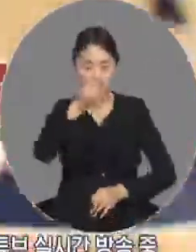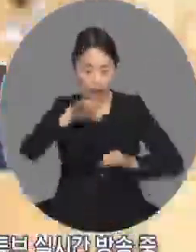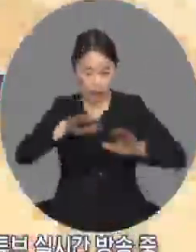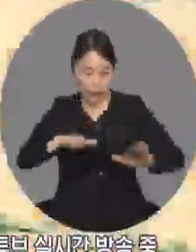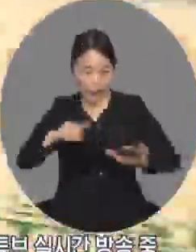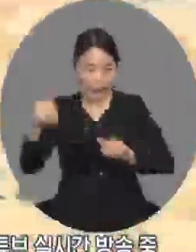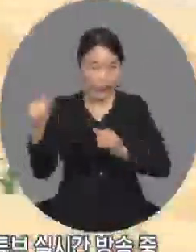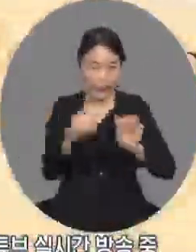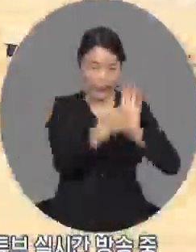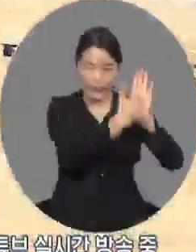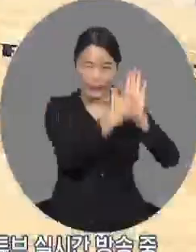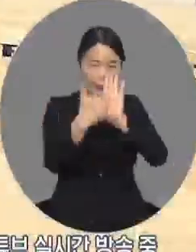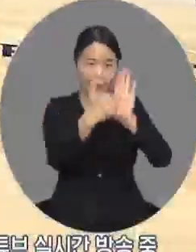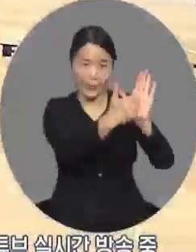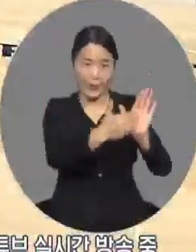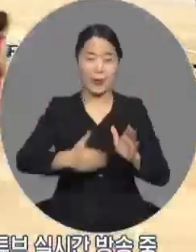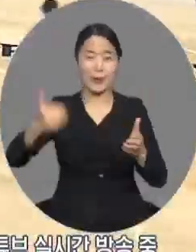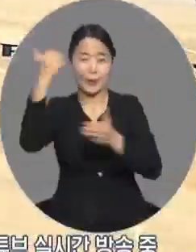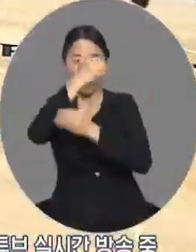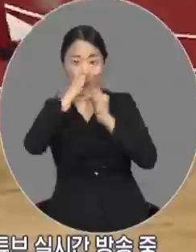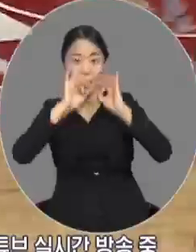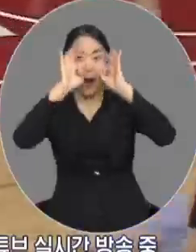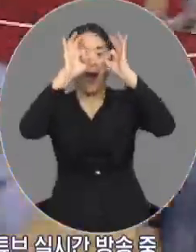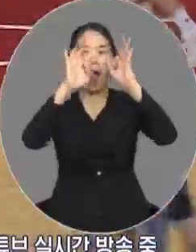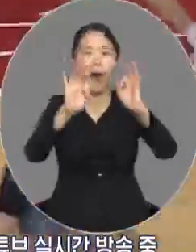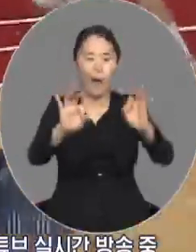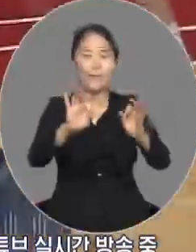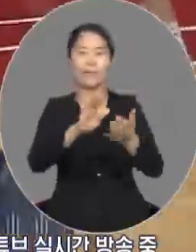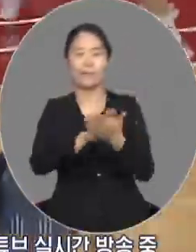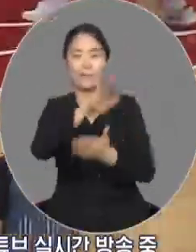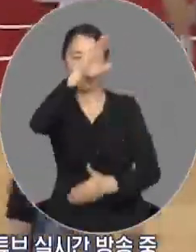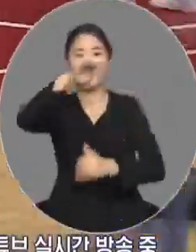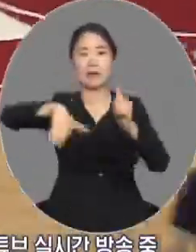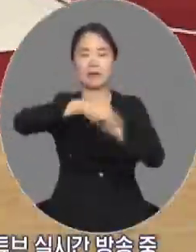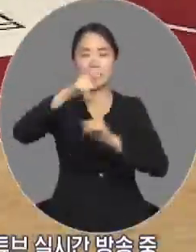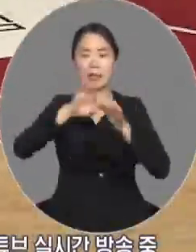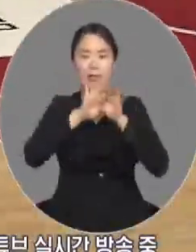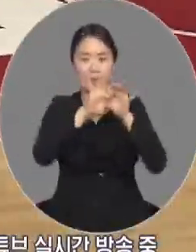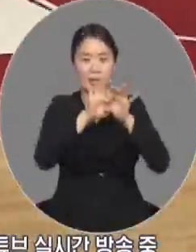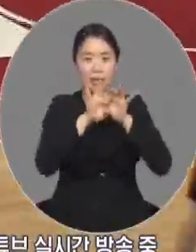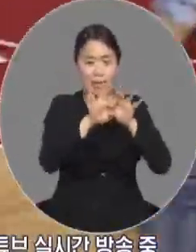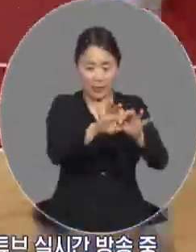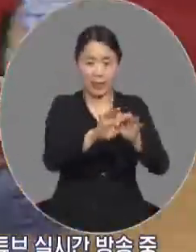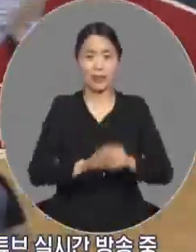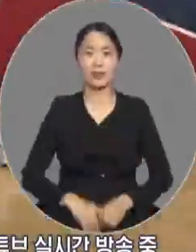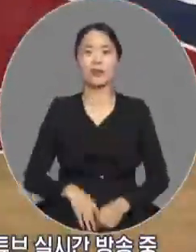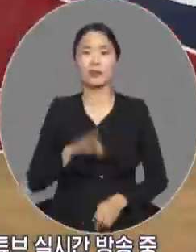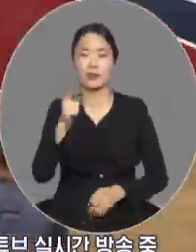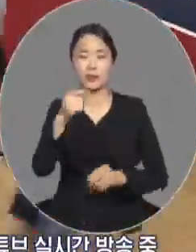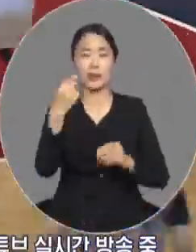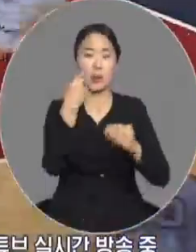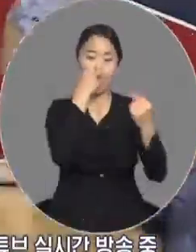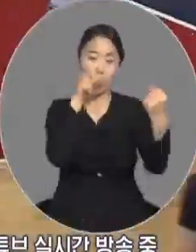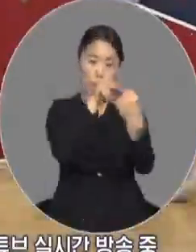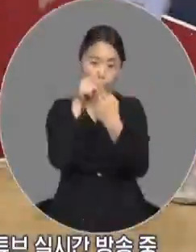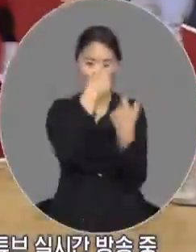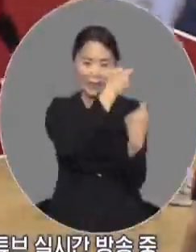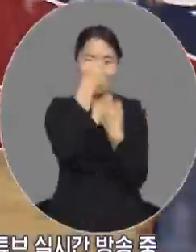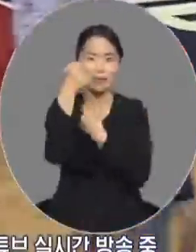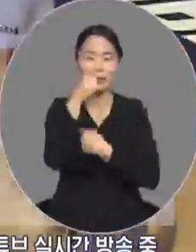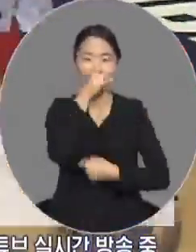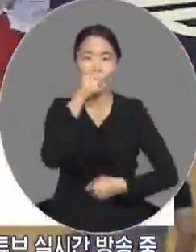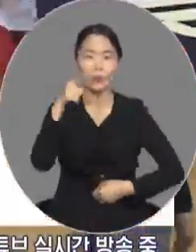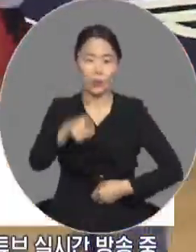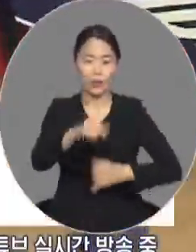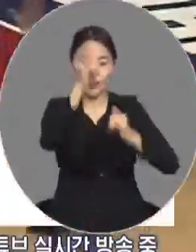악착같은 수비로 팬들을 열광시키고 있습니다. 공격에서는 프림과 이우석을 중심으로 유기적인 호흡을 보여주고 있습니다.